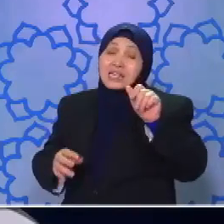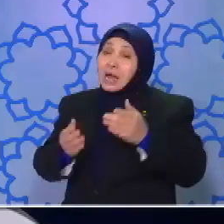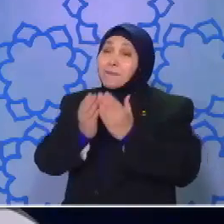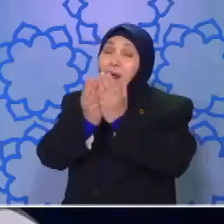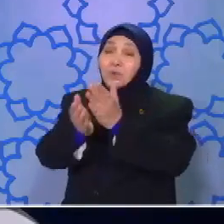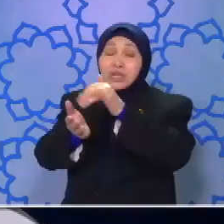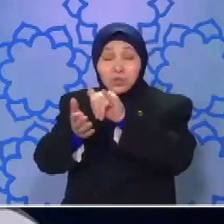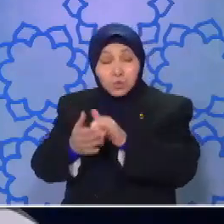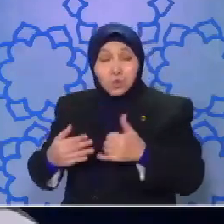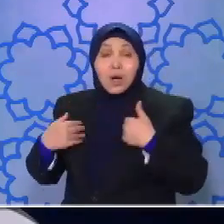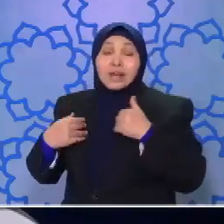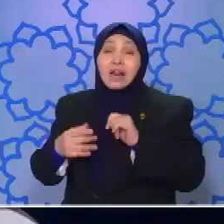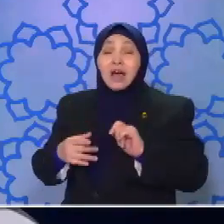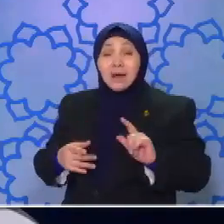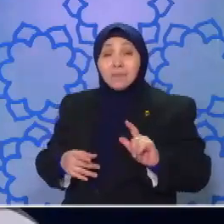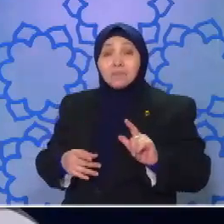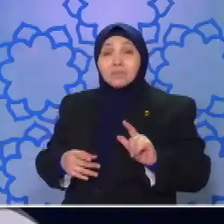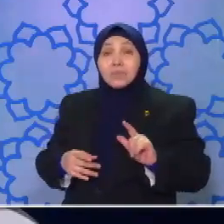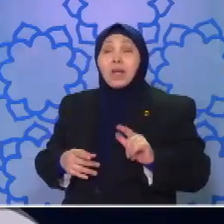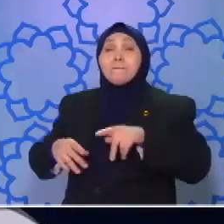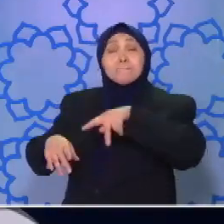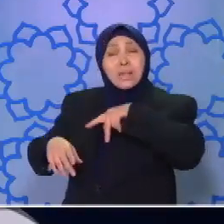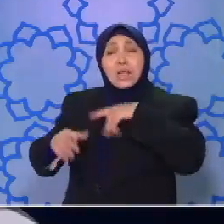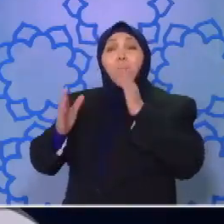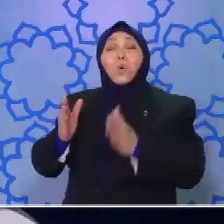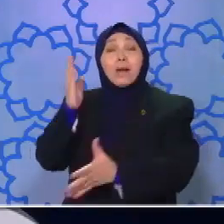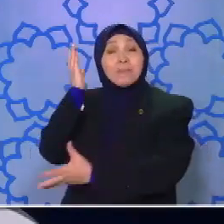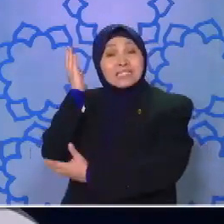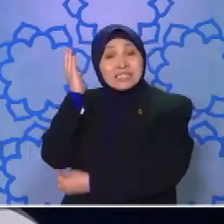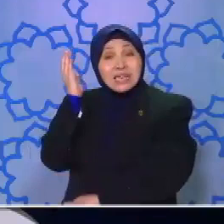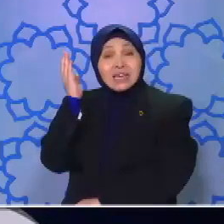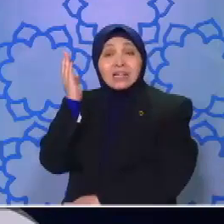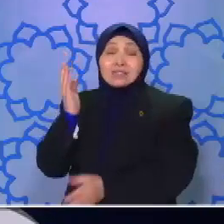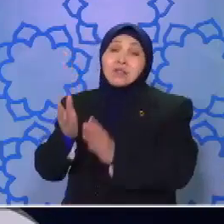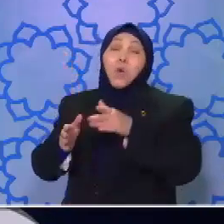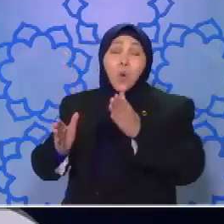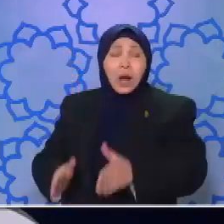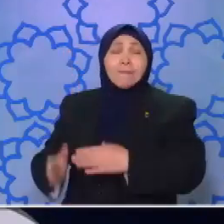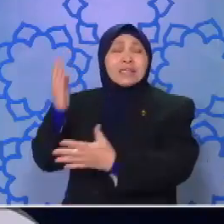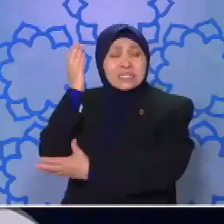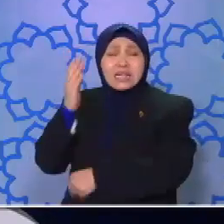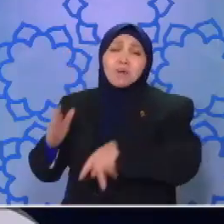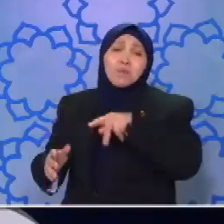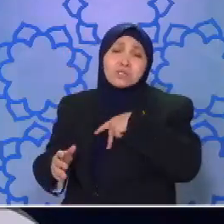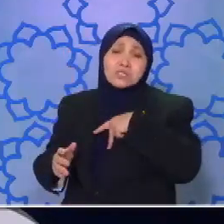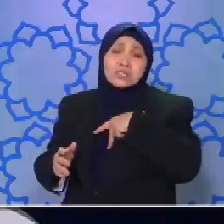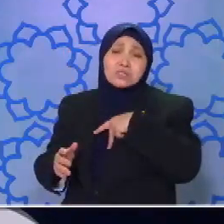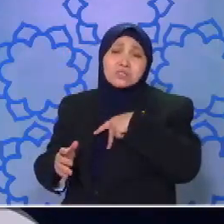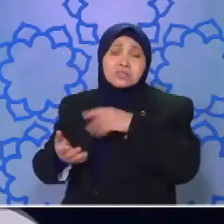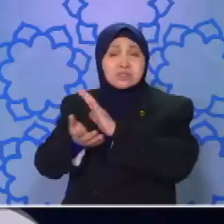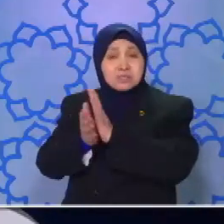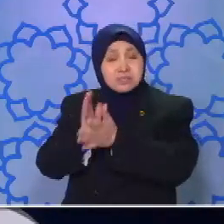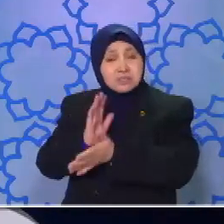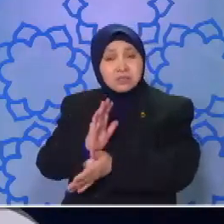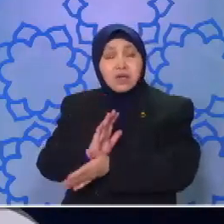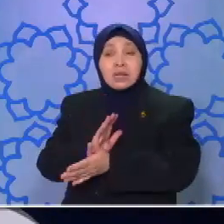Fakanat limasakin, ini adalah milik orang miskin, ya, milik orang miskin. Maka ya'maluna